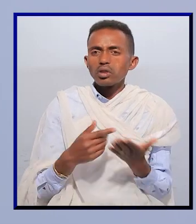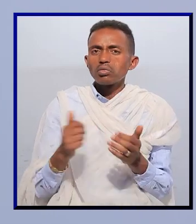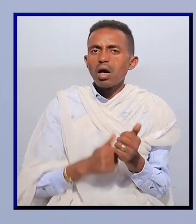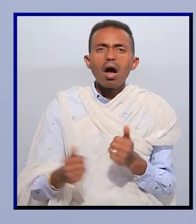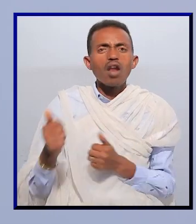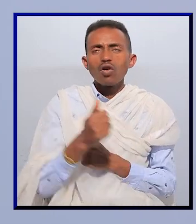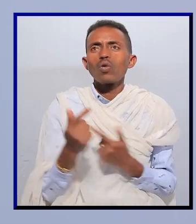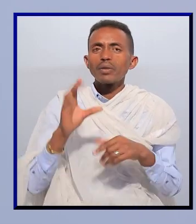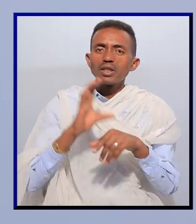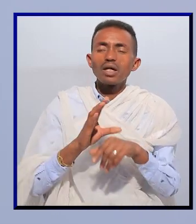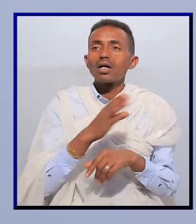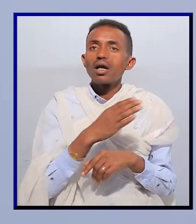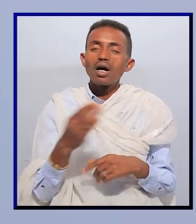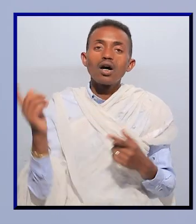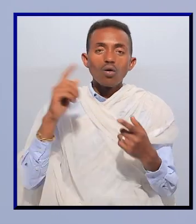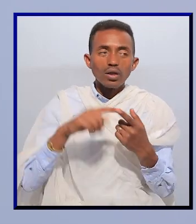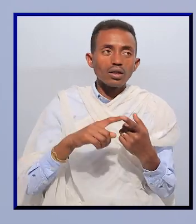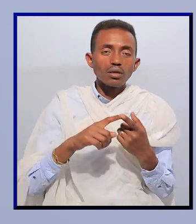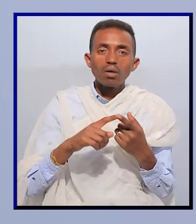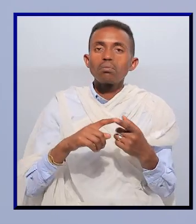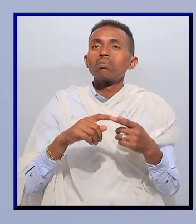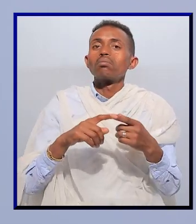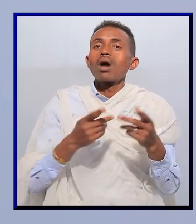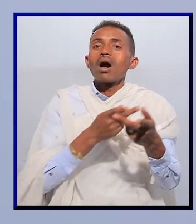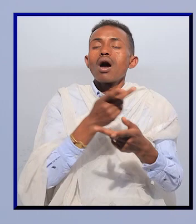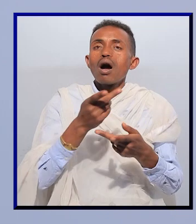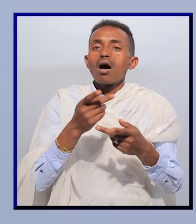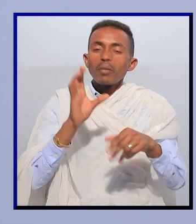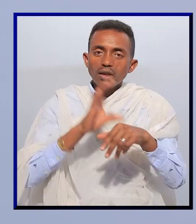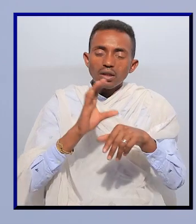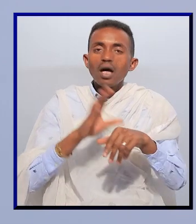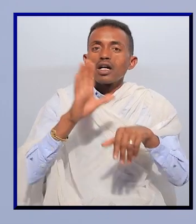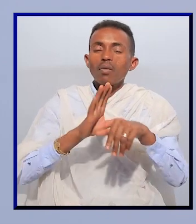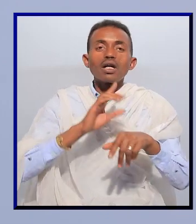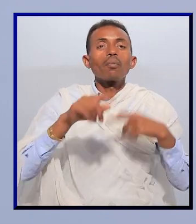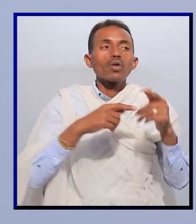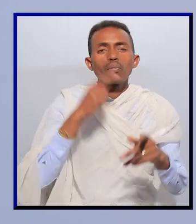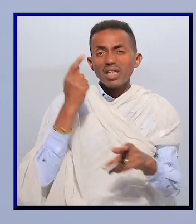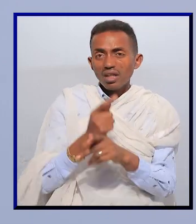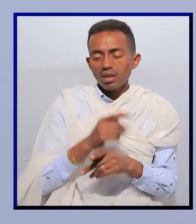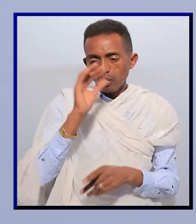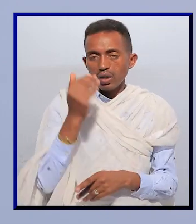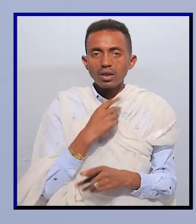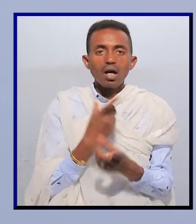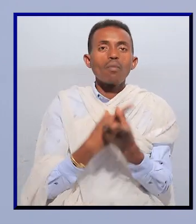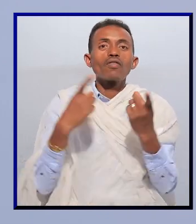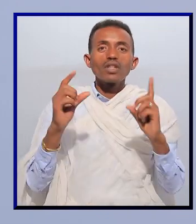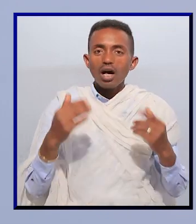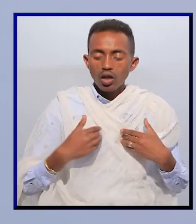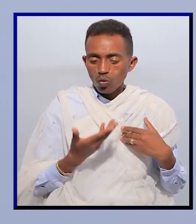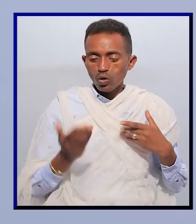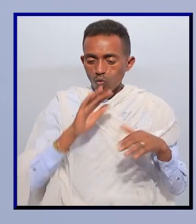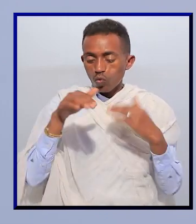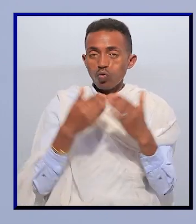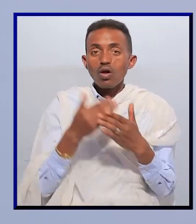ደግሞ ቀደም እንዳልኩት ወደ ቤተክርስቲያንና ወደ አድባራት ወደ ገዳማትም ቢሄዱ በእርግጠኝነት አባቶቻችን መፍትሄ